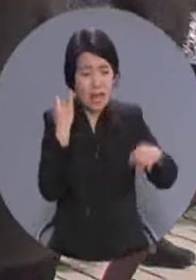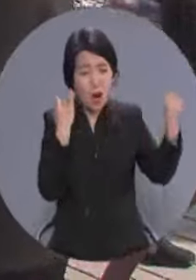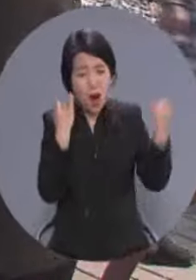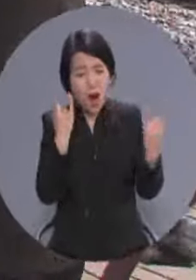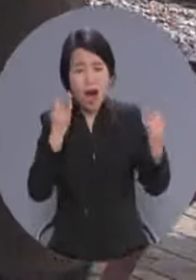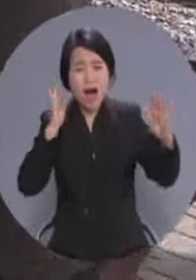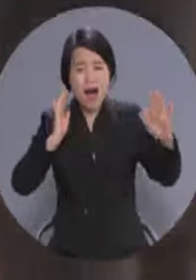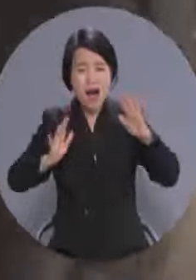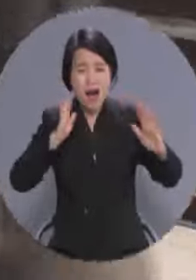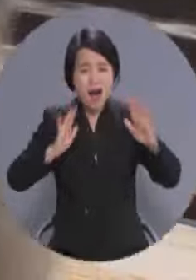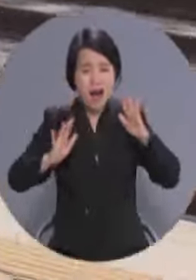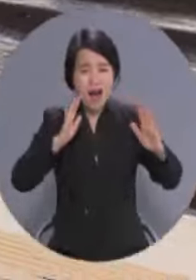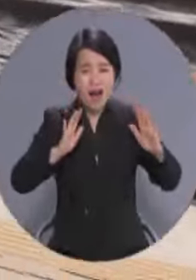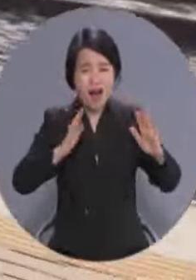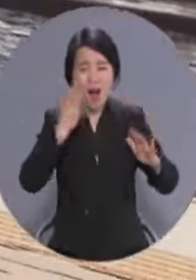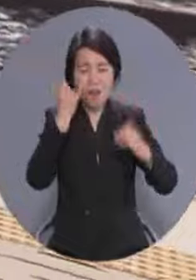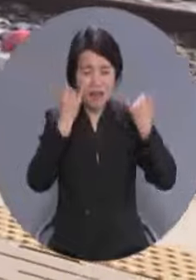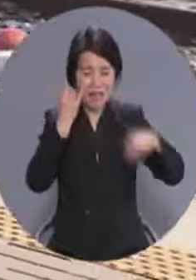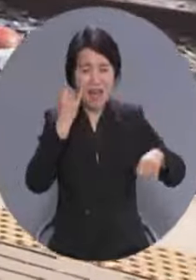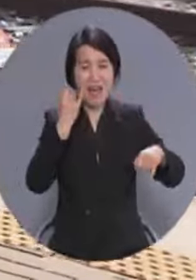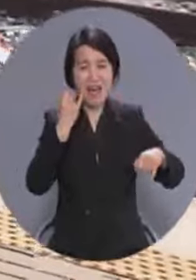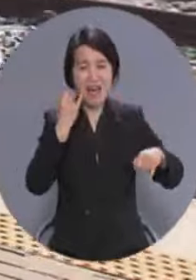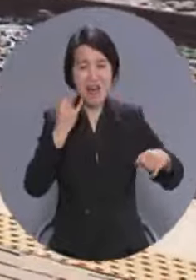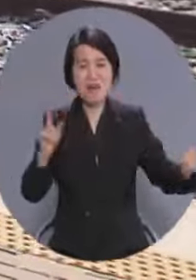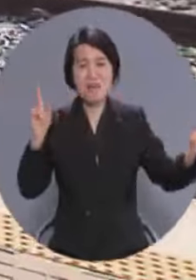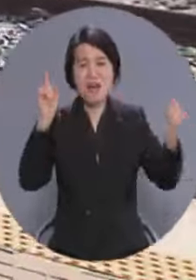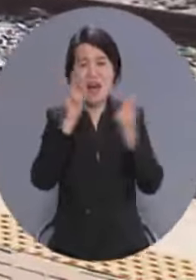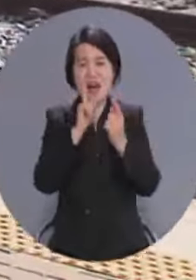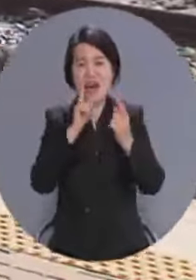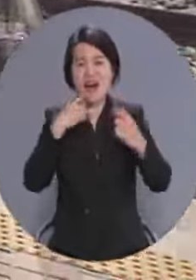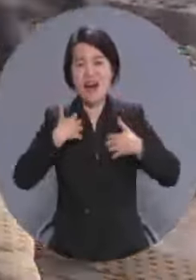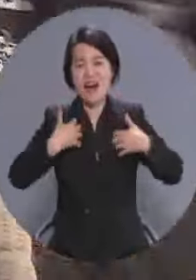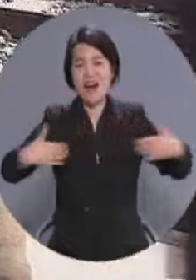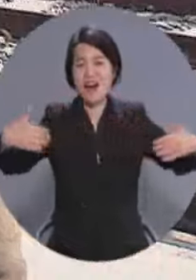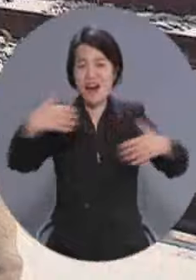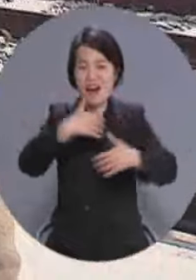달려나갑니다. 모녀는 만나자마자 반가운 마음을 나눕니다.